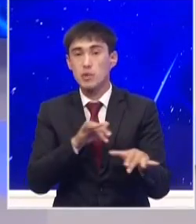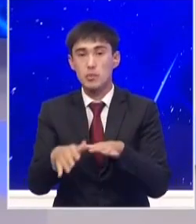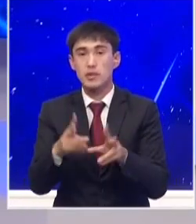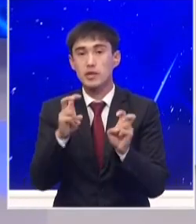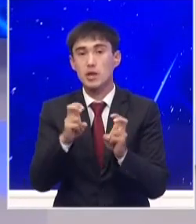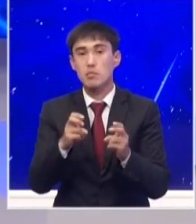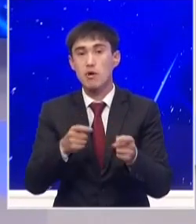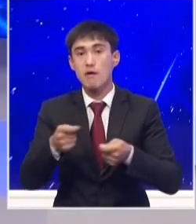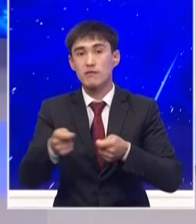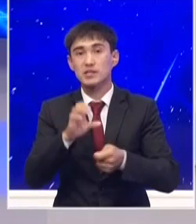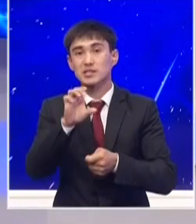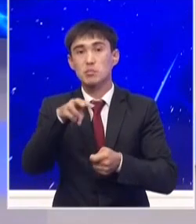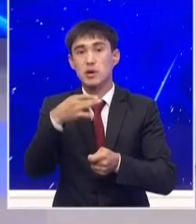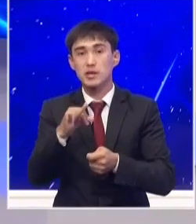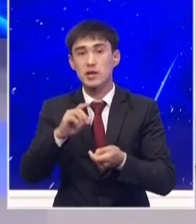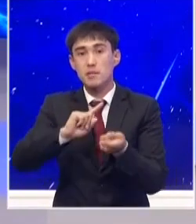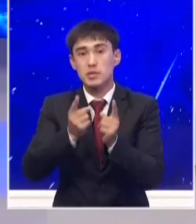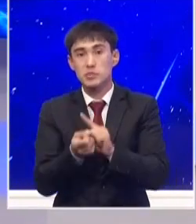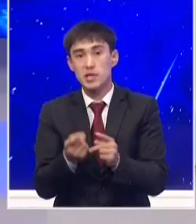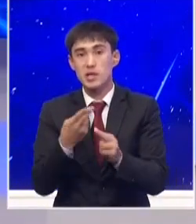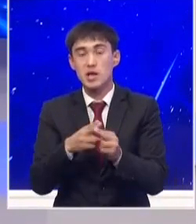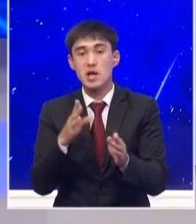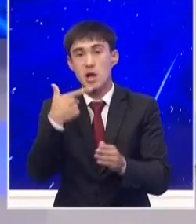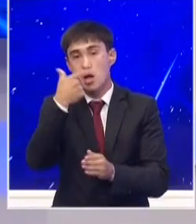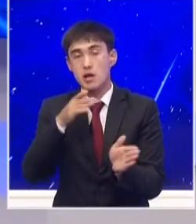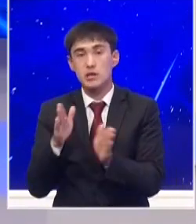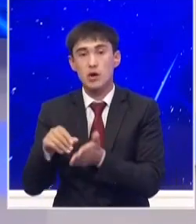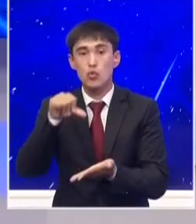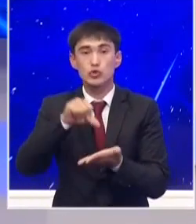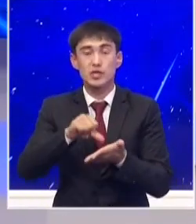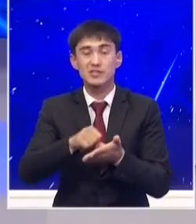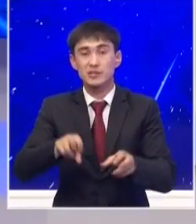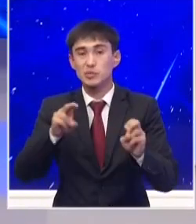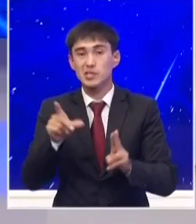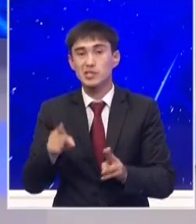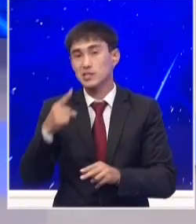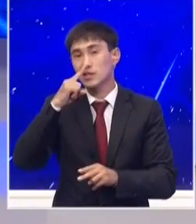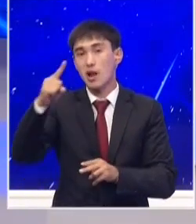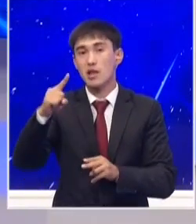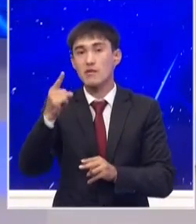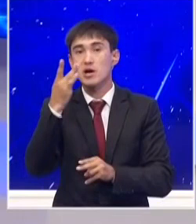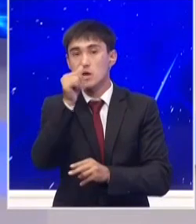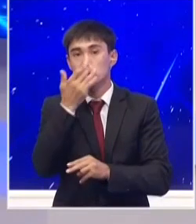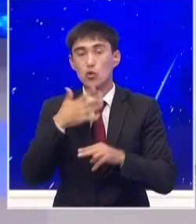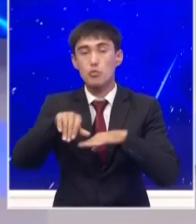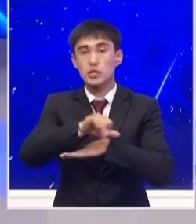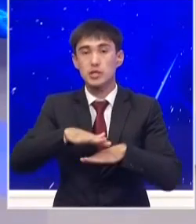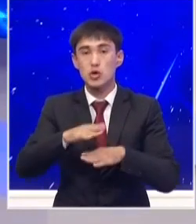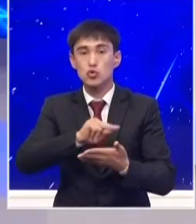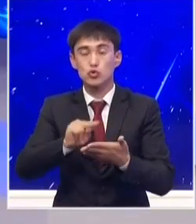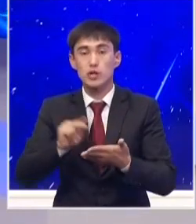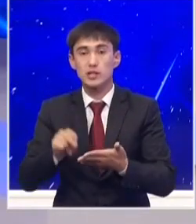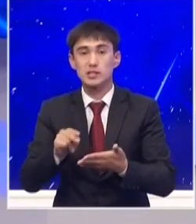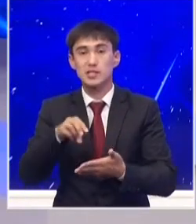тему «Власть СМИ. Тенденции изменения этика» принимают участие эксперты из дальнего и ближнего зарубежья, журналисты